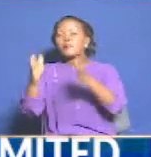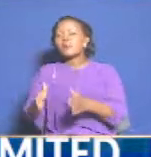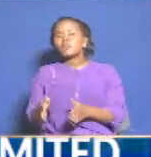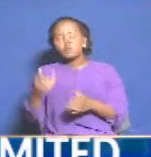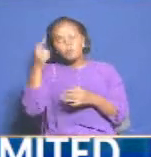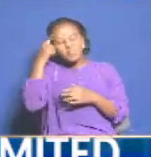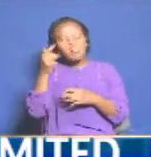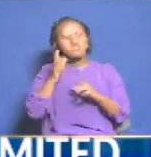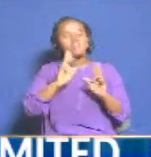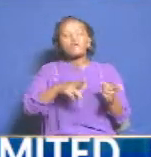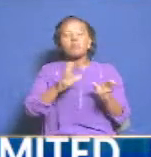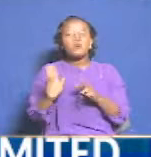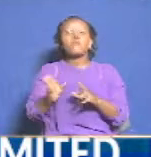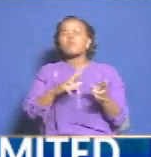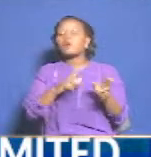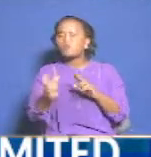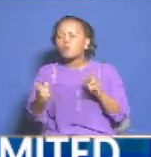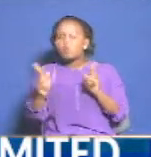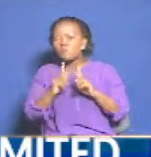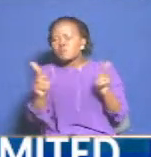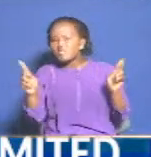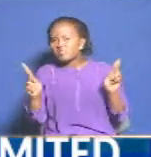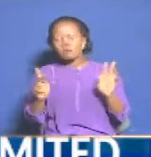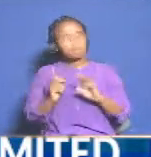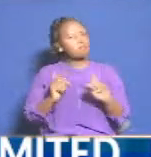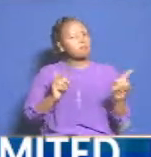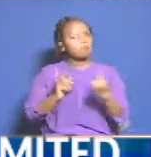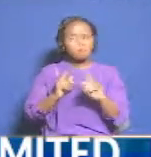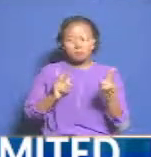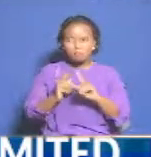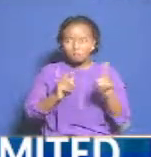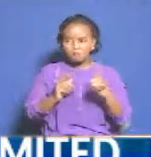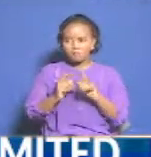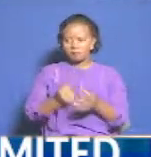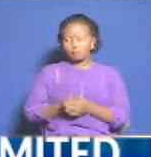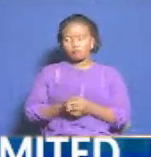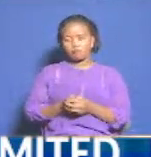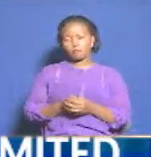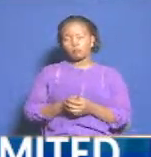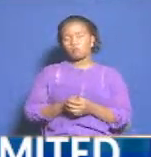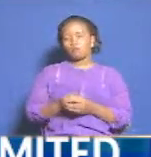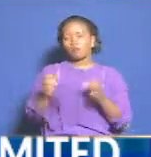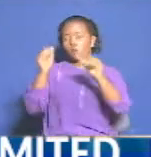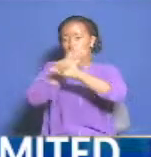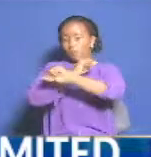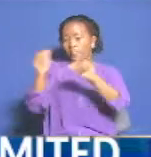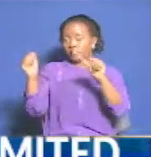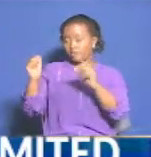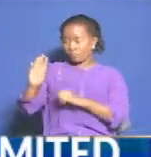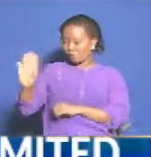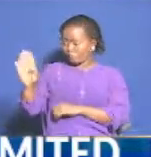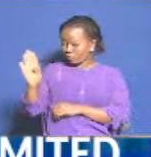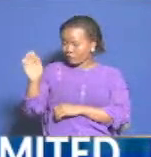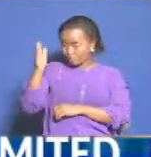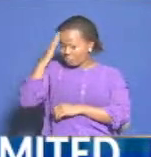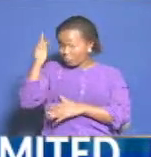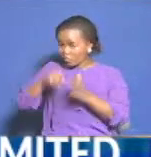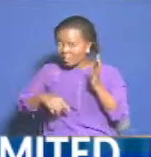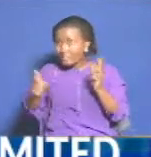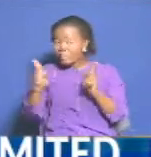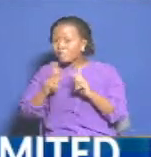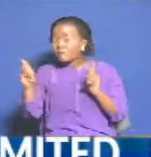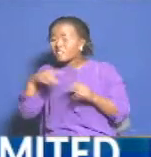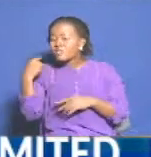kitu ambacho inaitwa amani. Uliza ndugu yangu ambaye ameketi hapa. Amani sio kitu ya